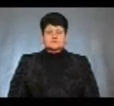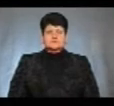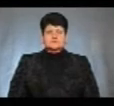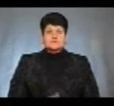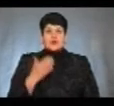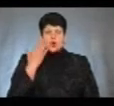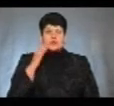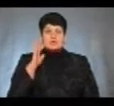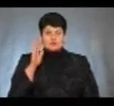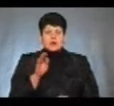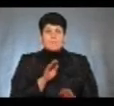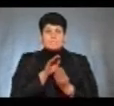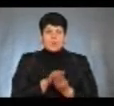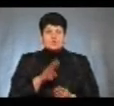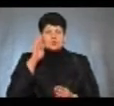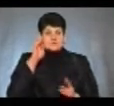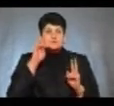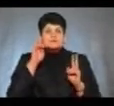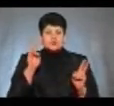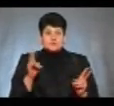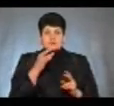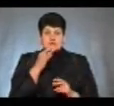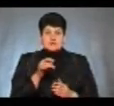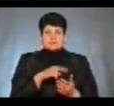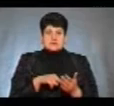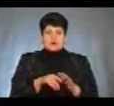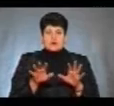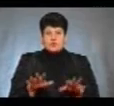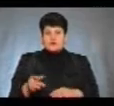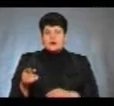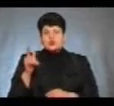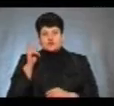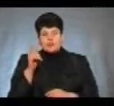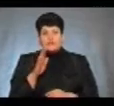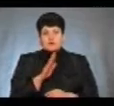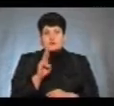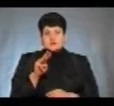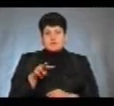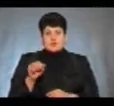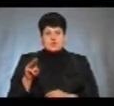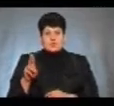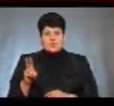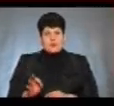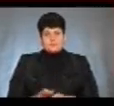Коли буде похорон хлопця, наразі невідомо, повідомив міський голова Чорткова Володимир Шматько.